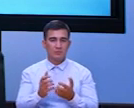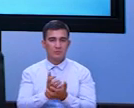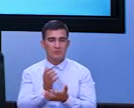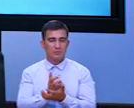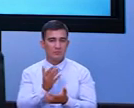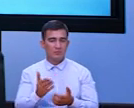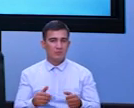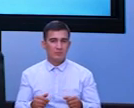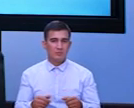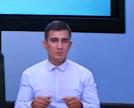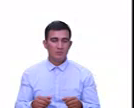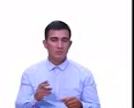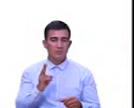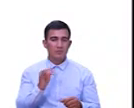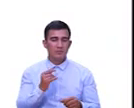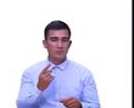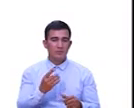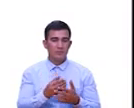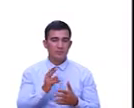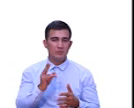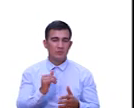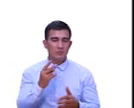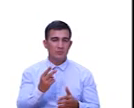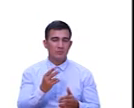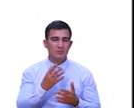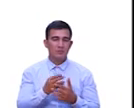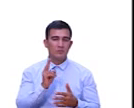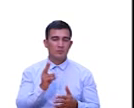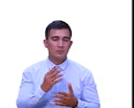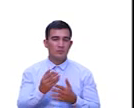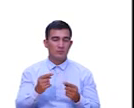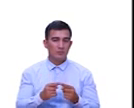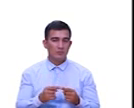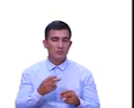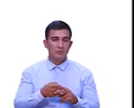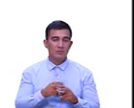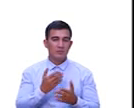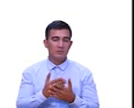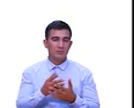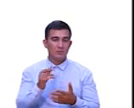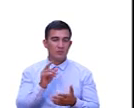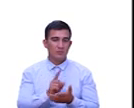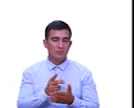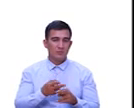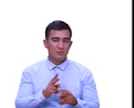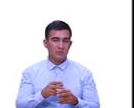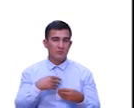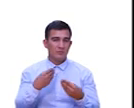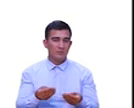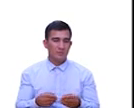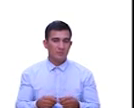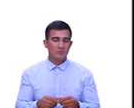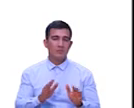yerda Q1 teng Q2 teng Q'ga teng deb olamiz, chunki masala shartida berilgan edi